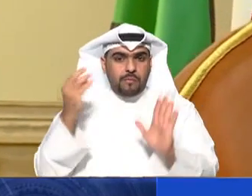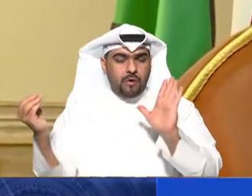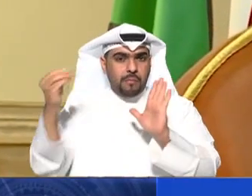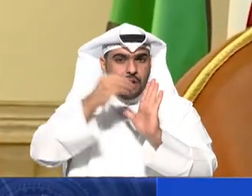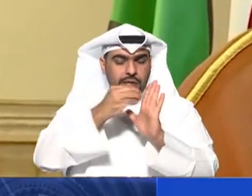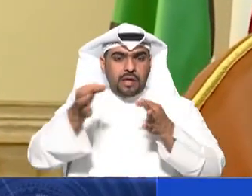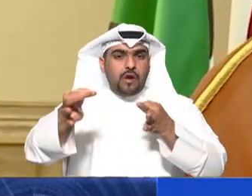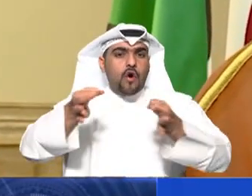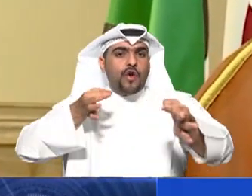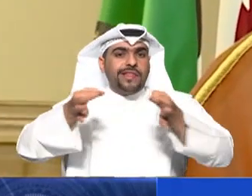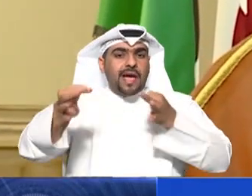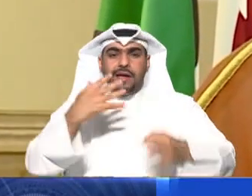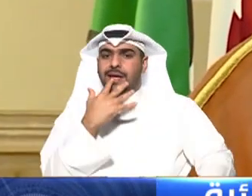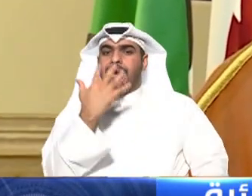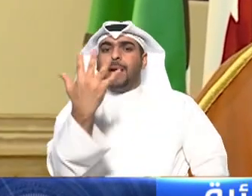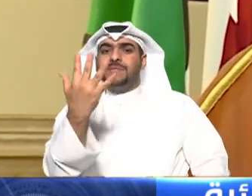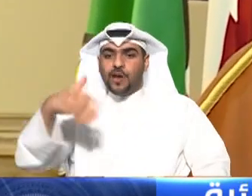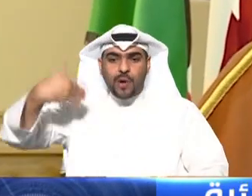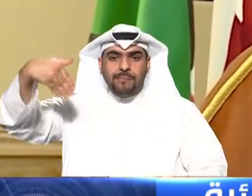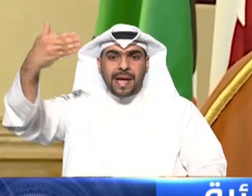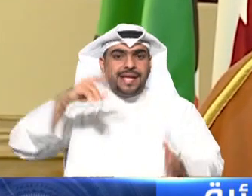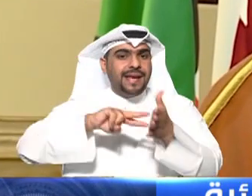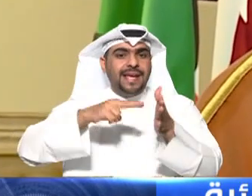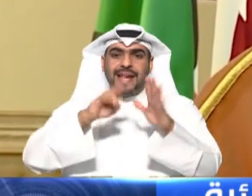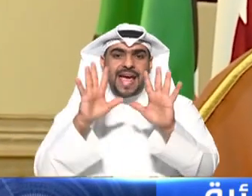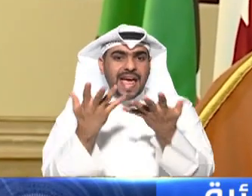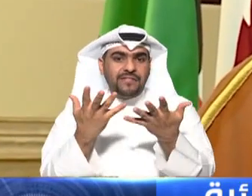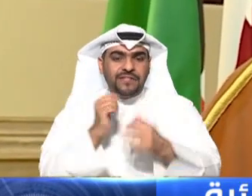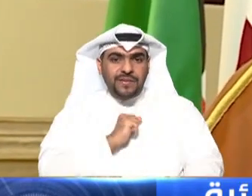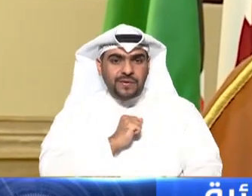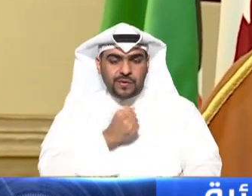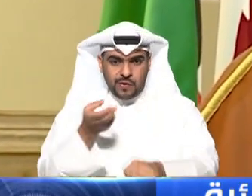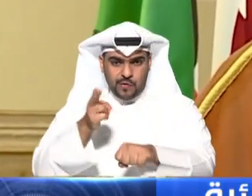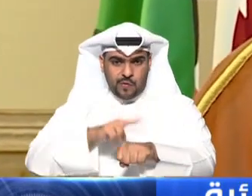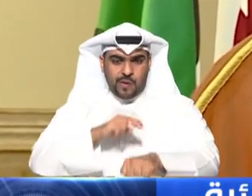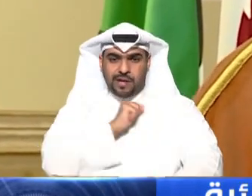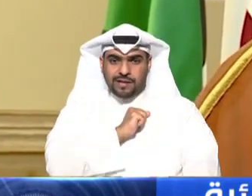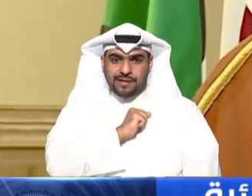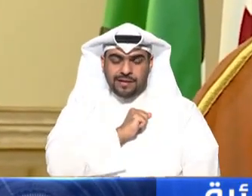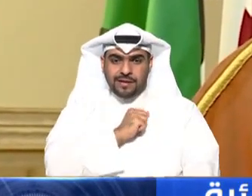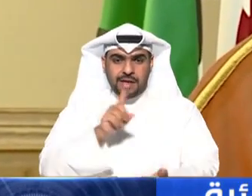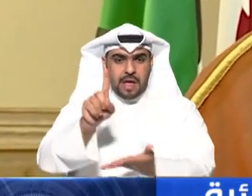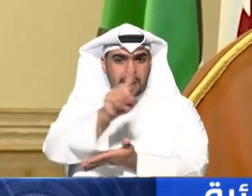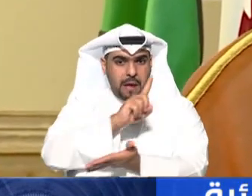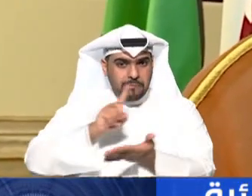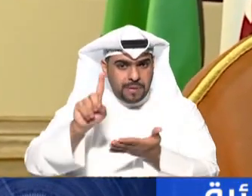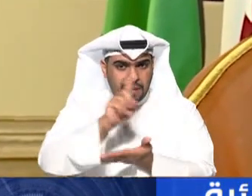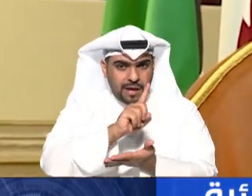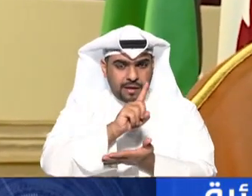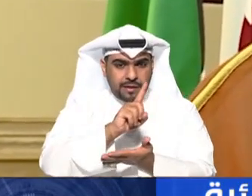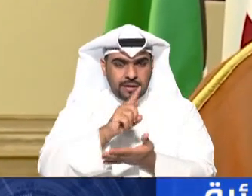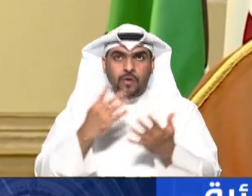للخمس سنوات القادمة للعمل الخليجي المشترك في كافة المجالات، سواء كانت في الجوانب جودة